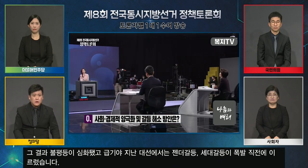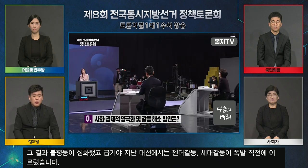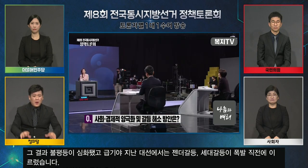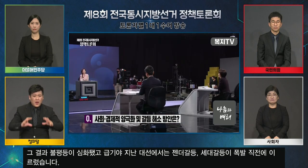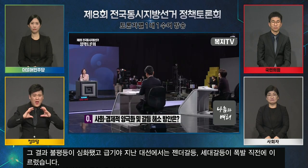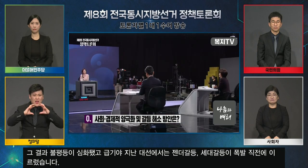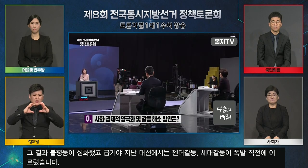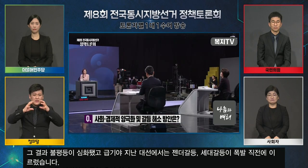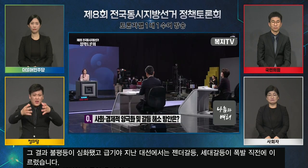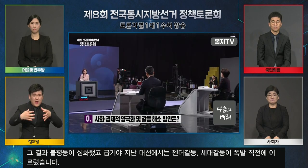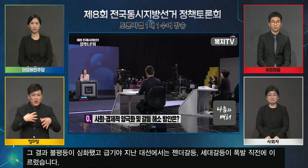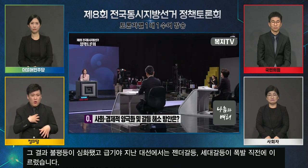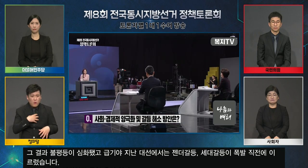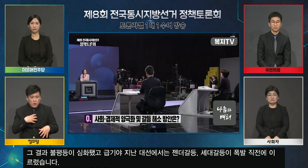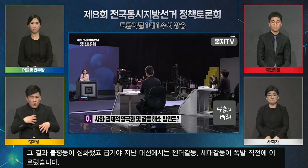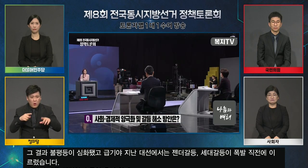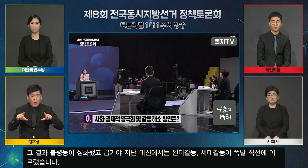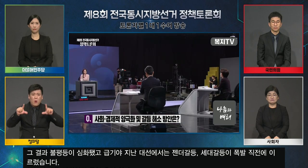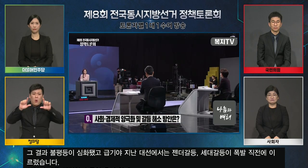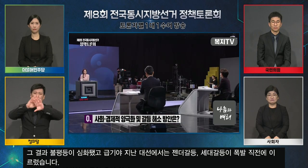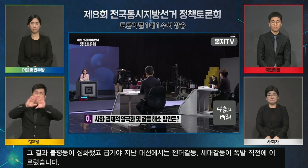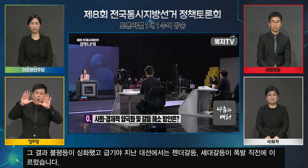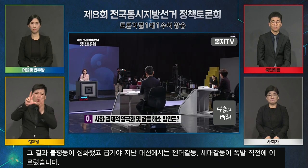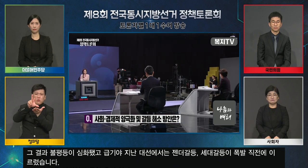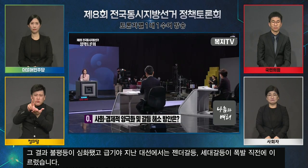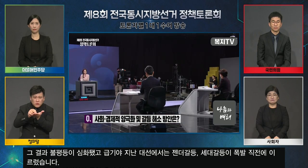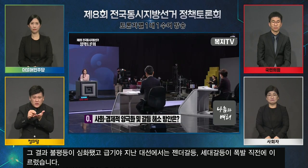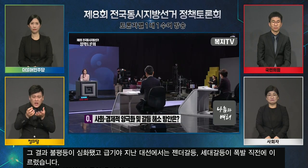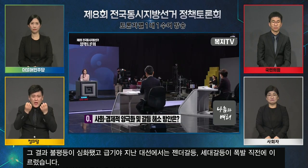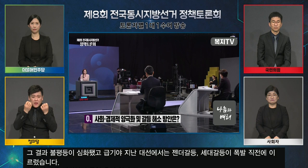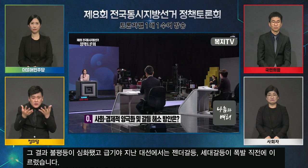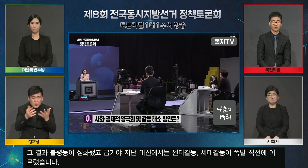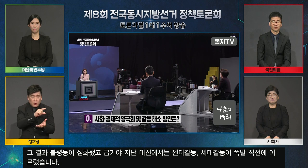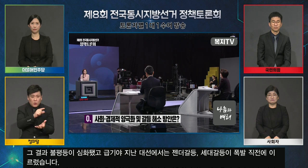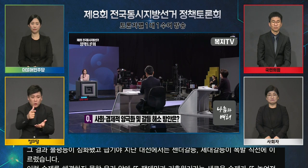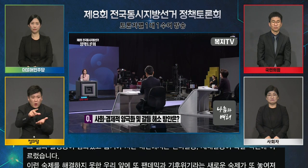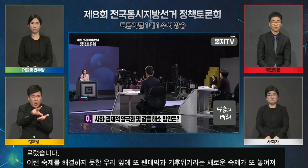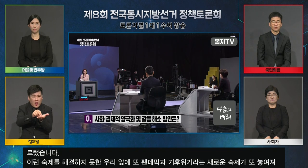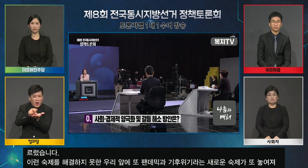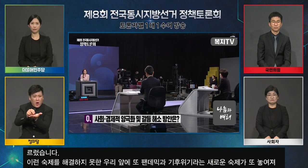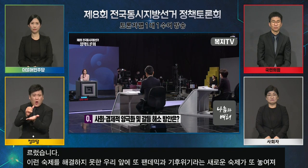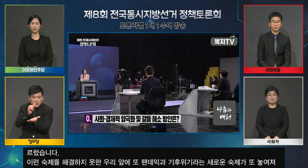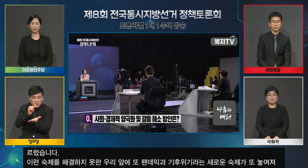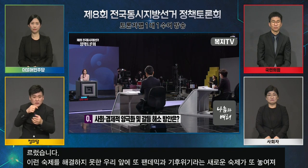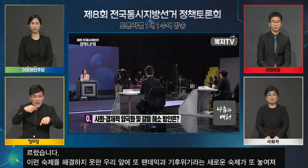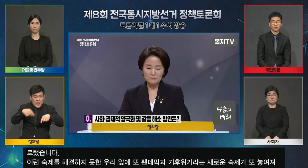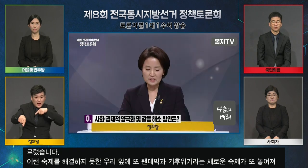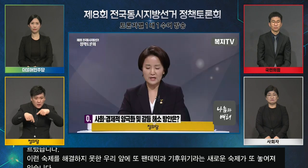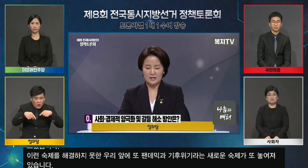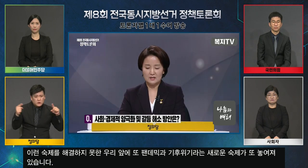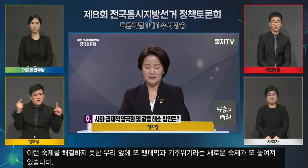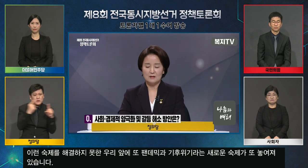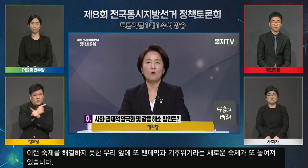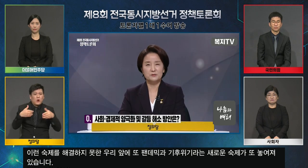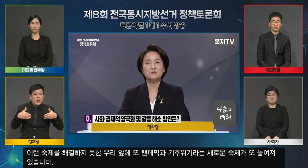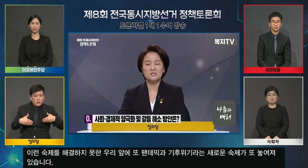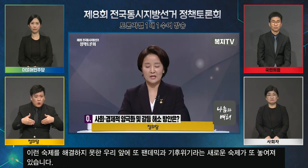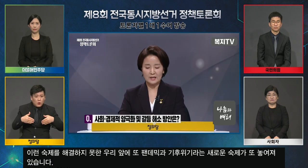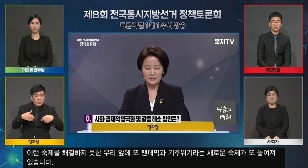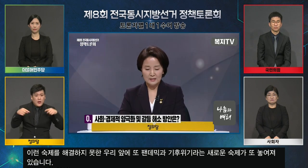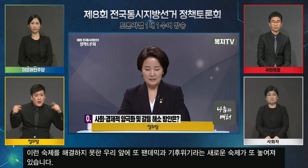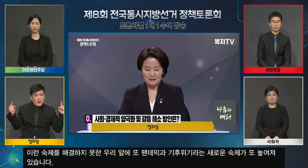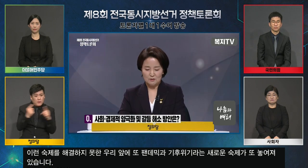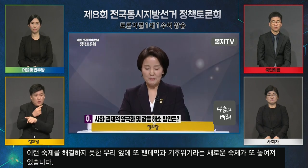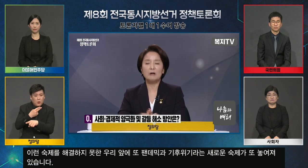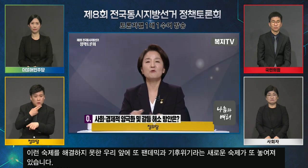기후위기라는 새로운 숙제가 또 놓여져 있습니다. 정치 변화 없이는 우리 사회의 미래 없습니다.